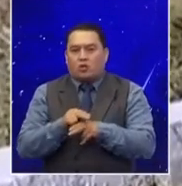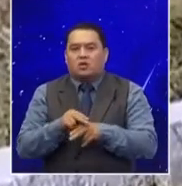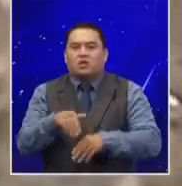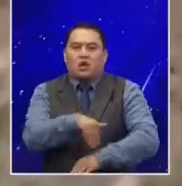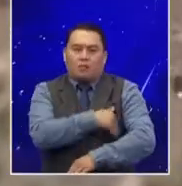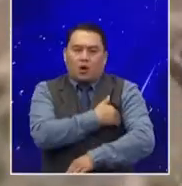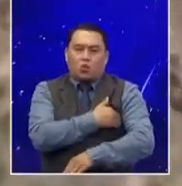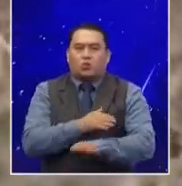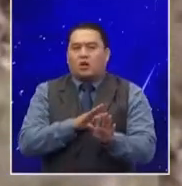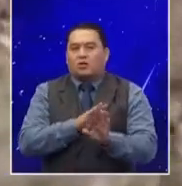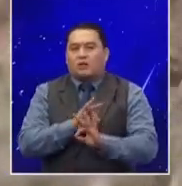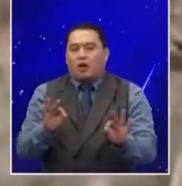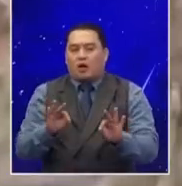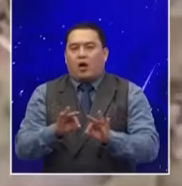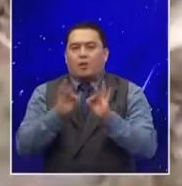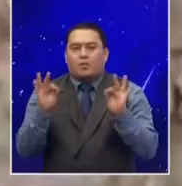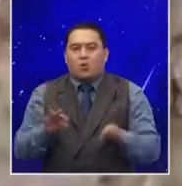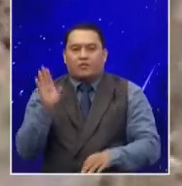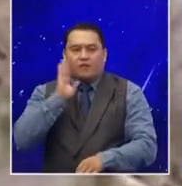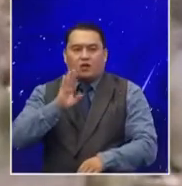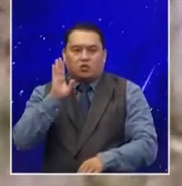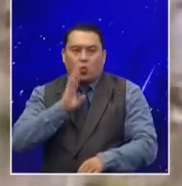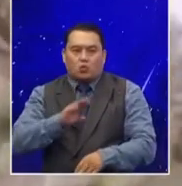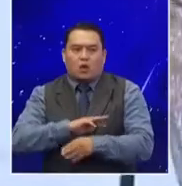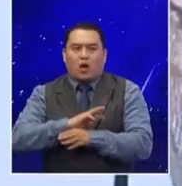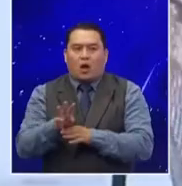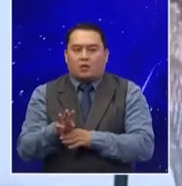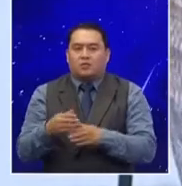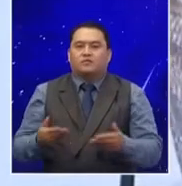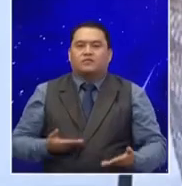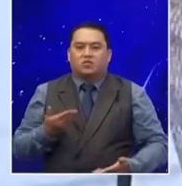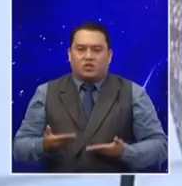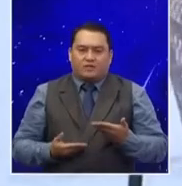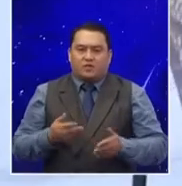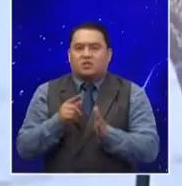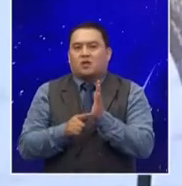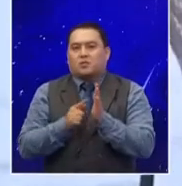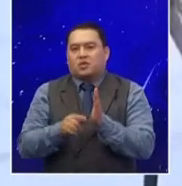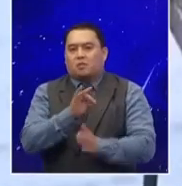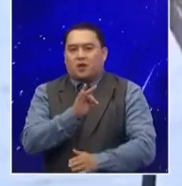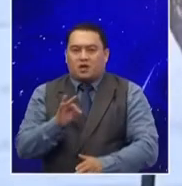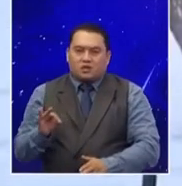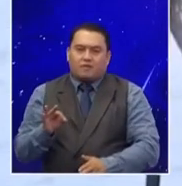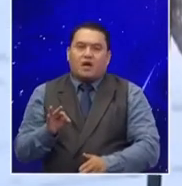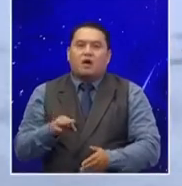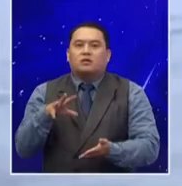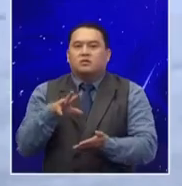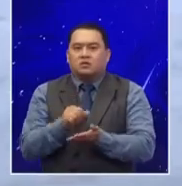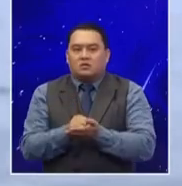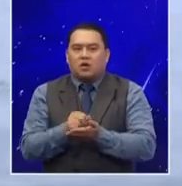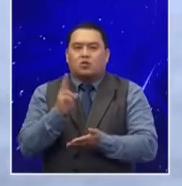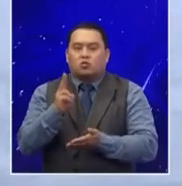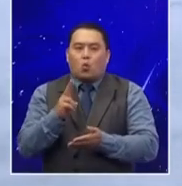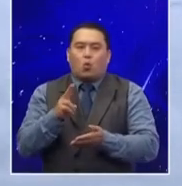Подходящая температура и достаточный объем воды на водоемах обеспечивают приживаемость рыбы около 70%. Отметим, тем,